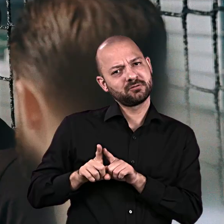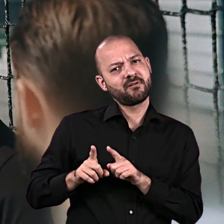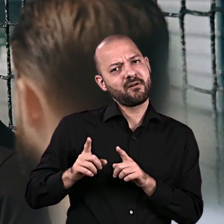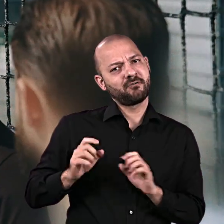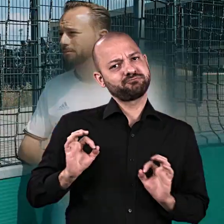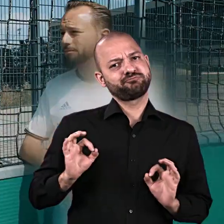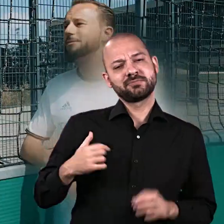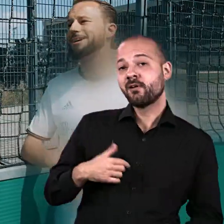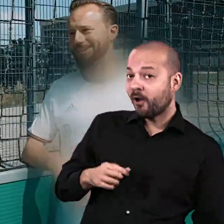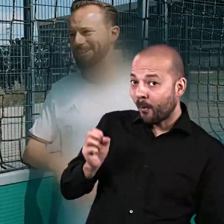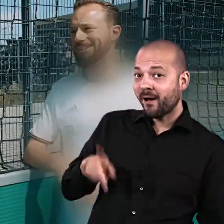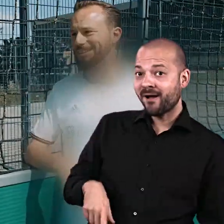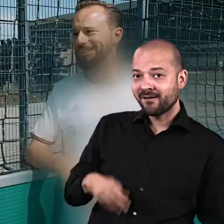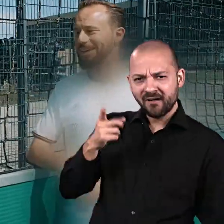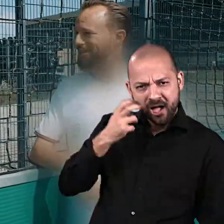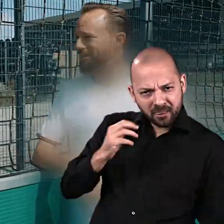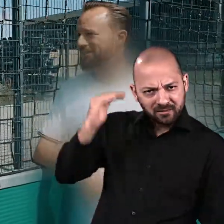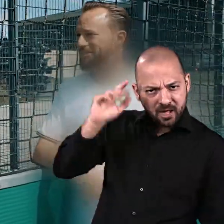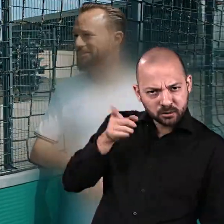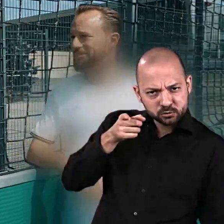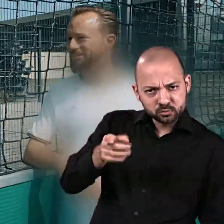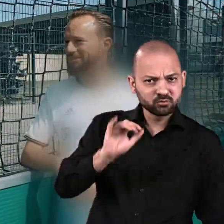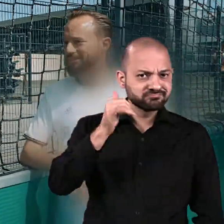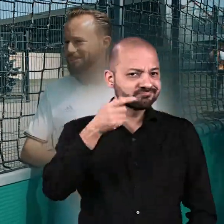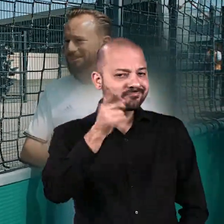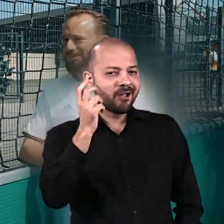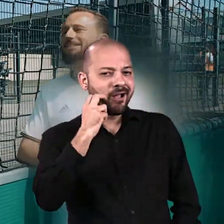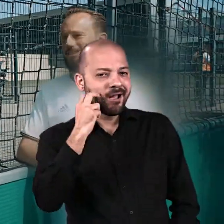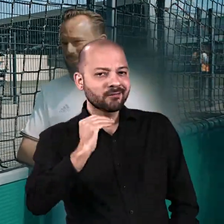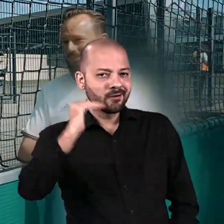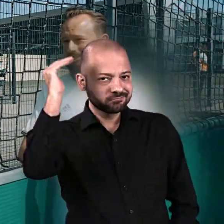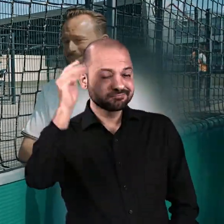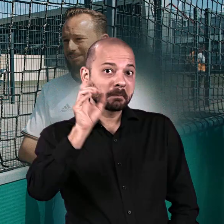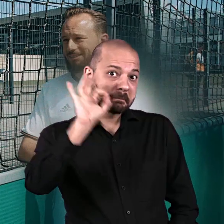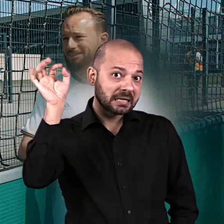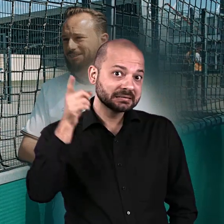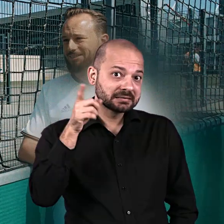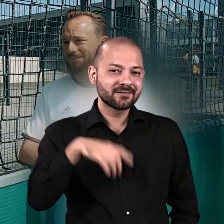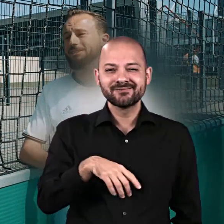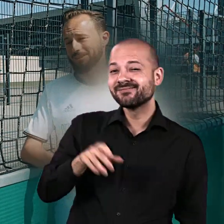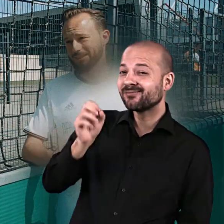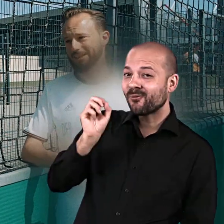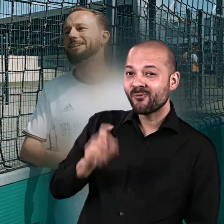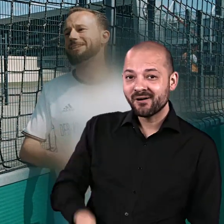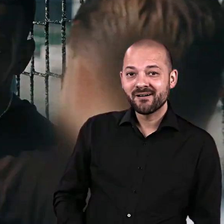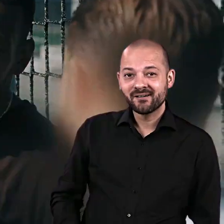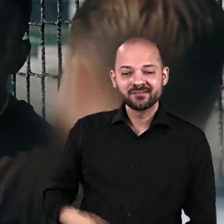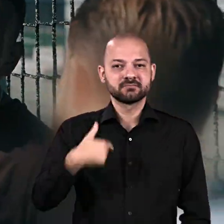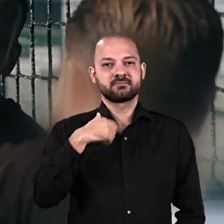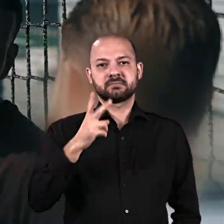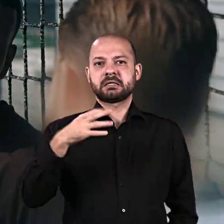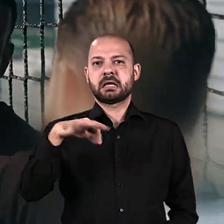wollte immer besser als mein Bruder. Okay. Ist er älter als du? Die sind älter als ich und die waren besser als ich. Okay.